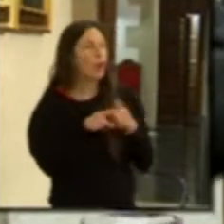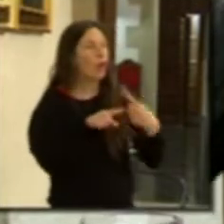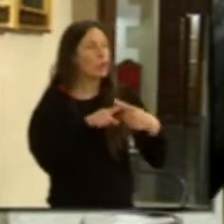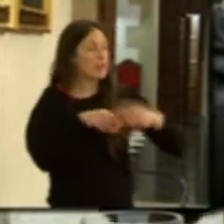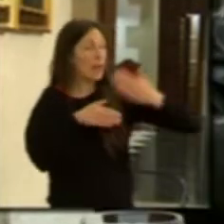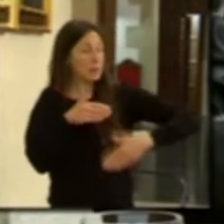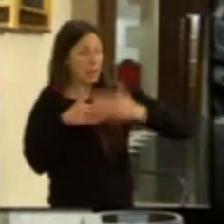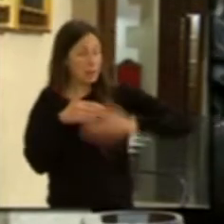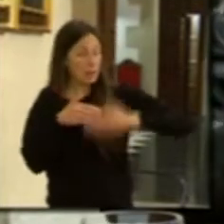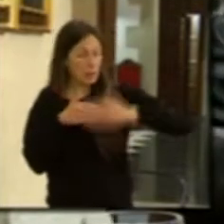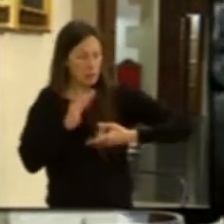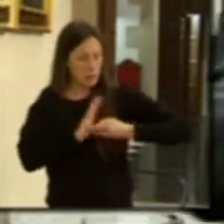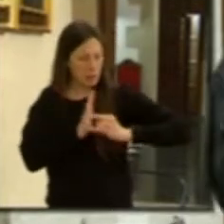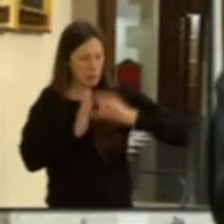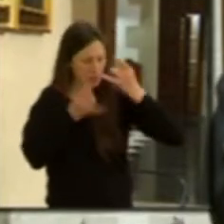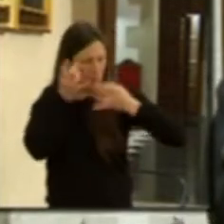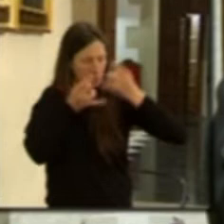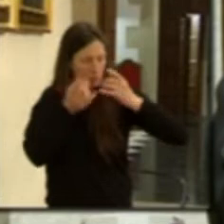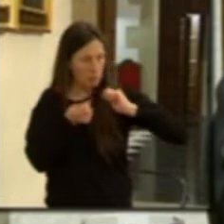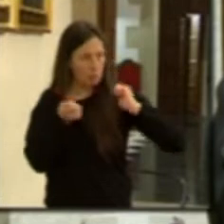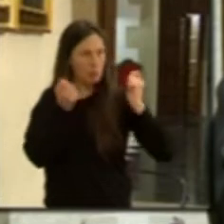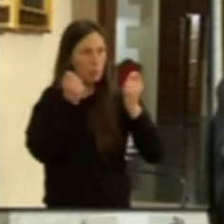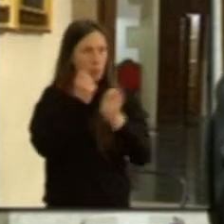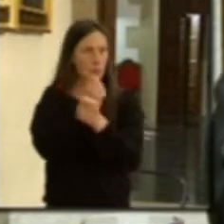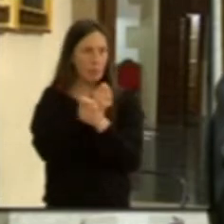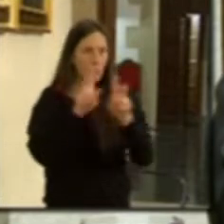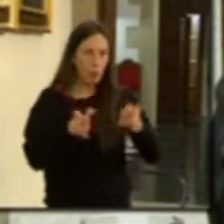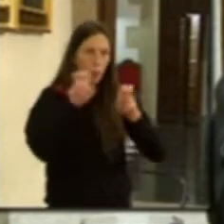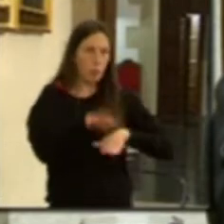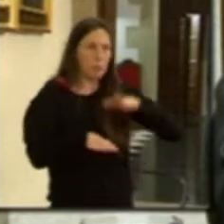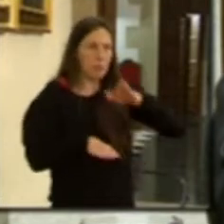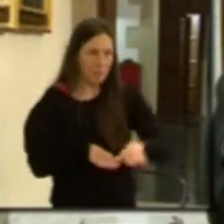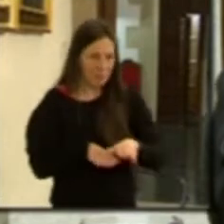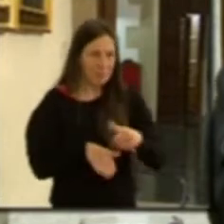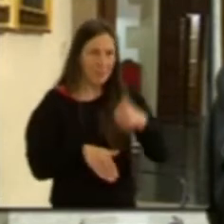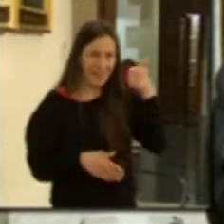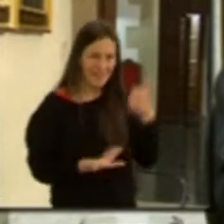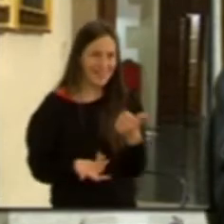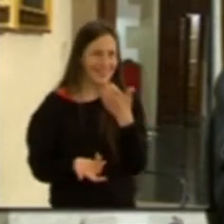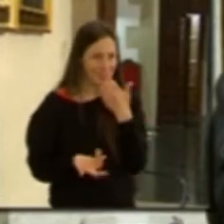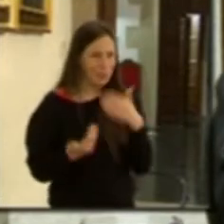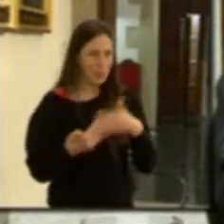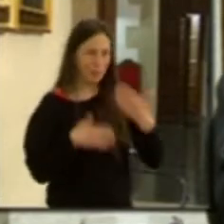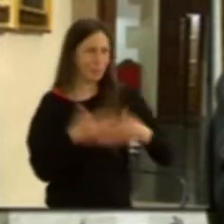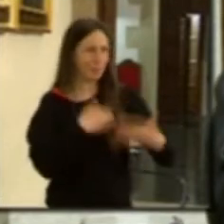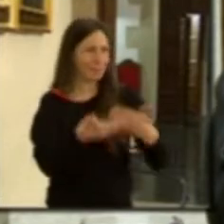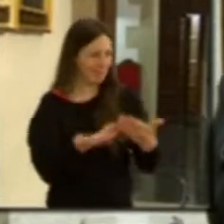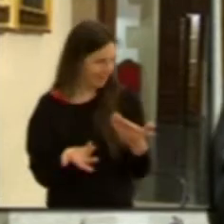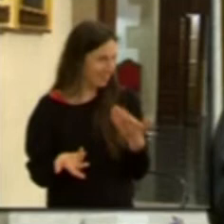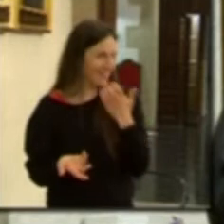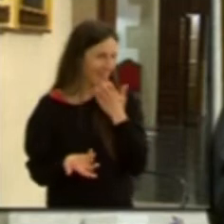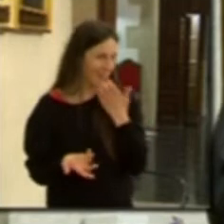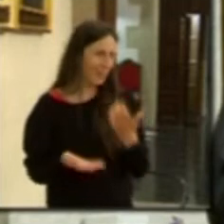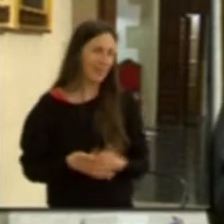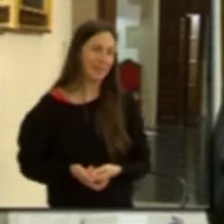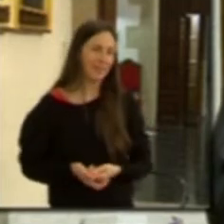ens reinventem, per exemple, retransmetent en directe el pregó del Mercat del Ram, les coses poden anar molt millor.